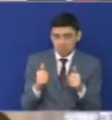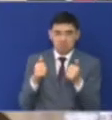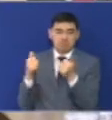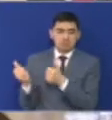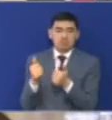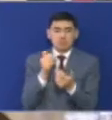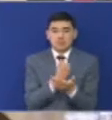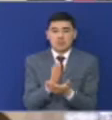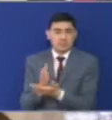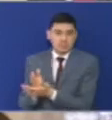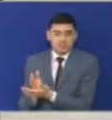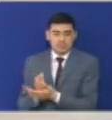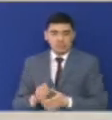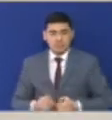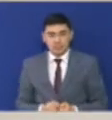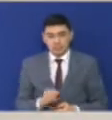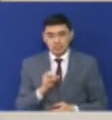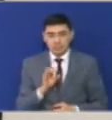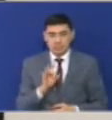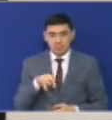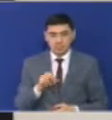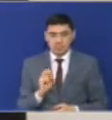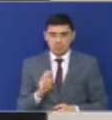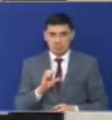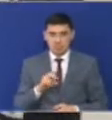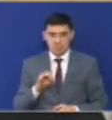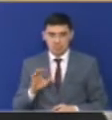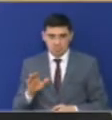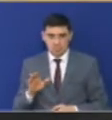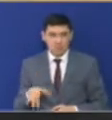завершение встречи аким города Ермак Салимов вручил сертификаты от имени